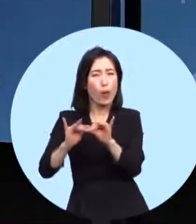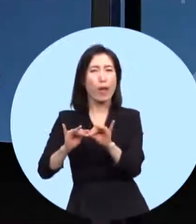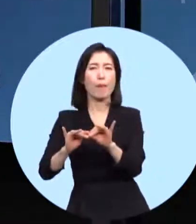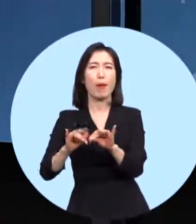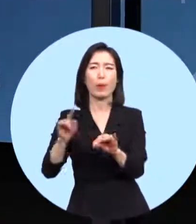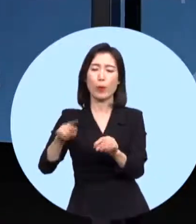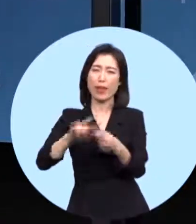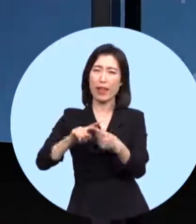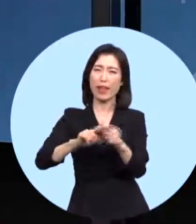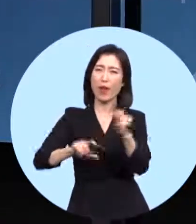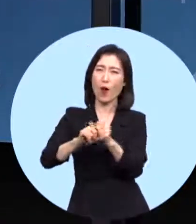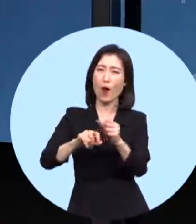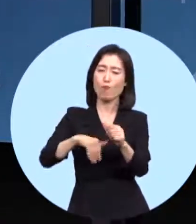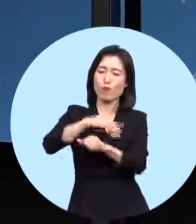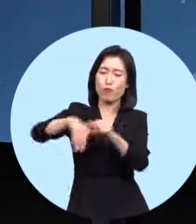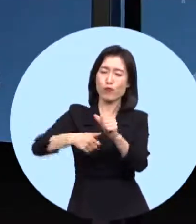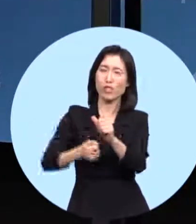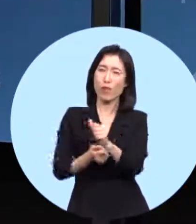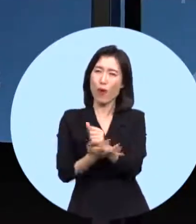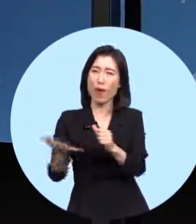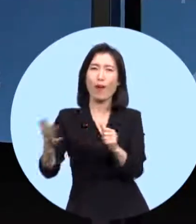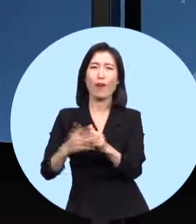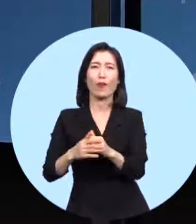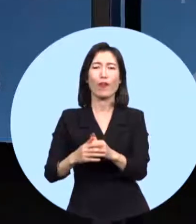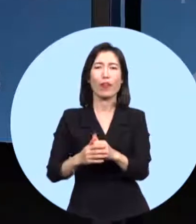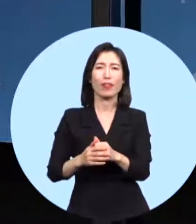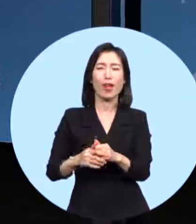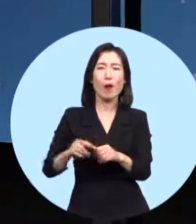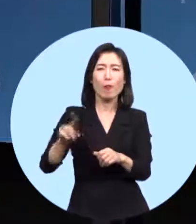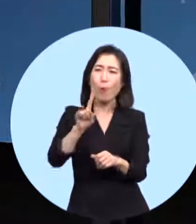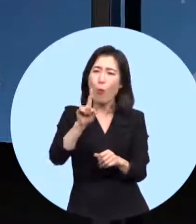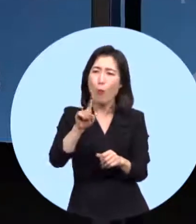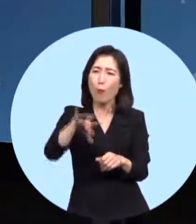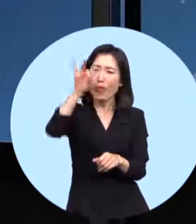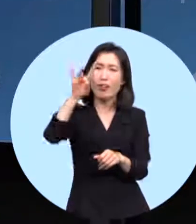확산할지 그리고 무엇부터 공감하고 어디서부터